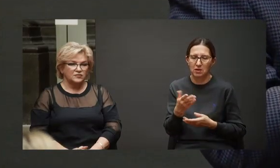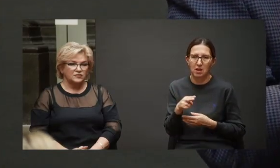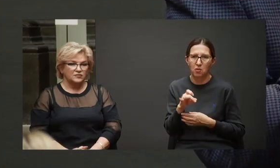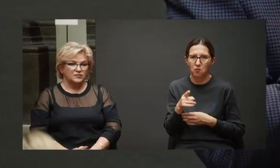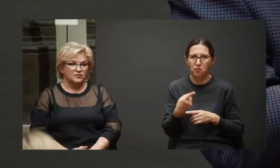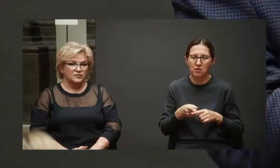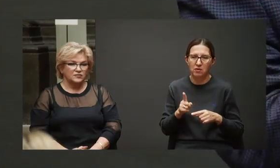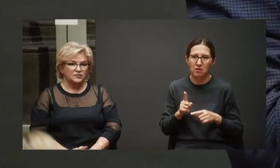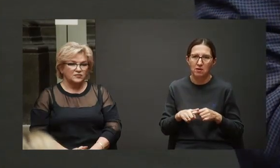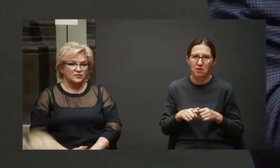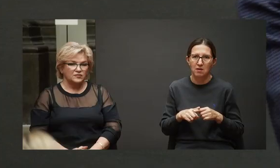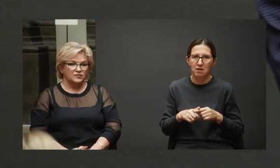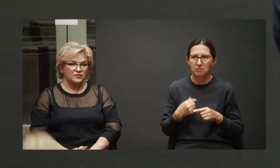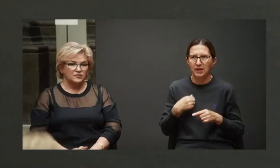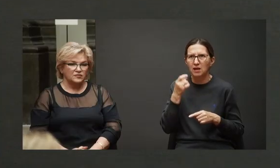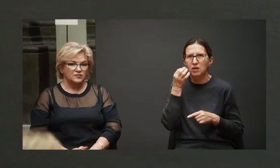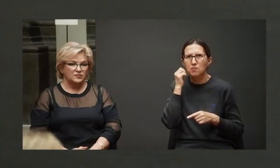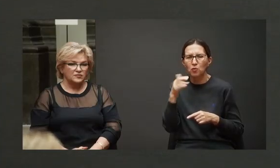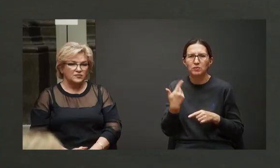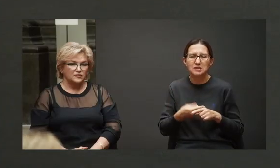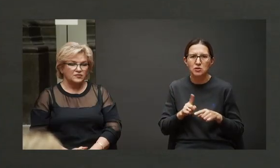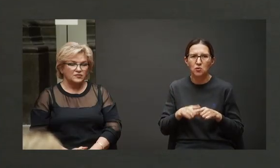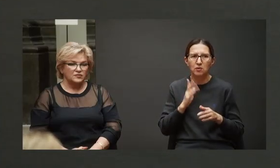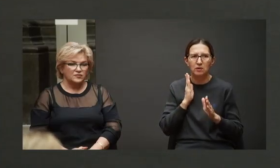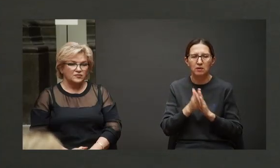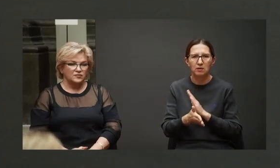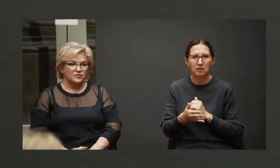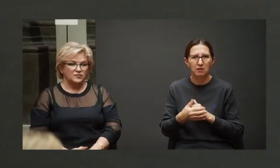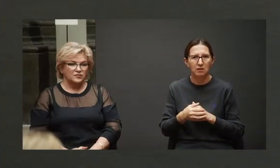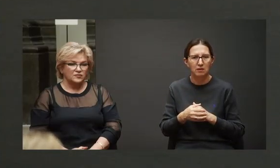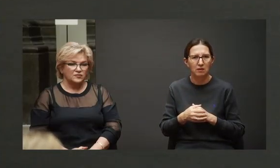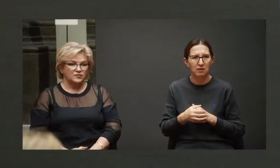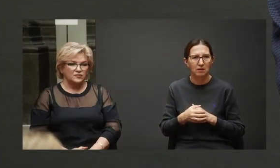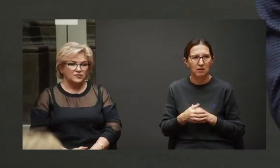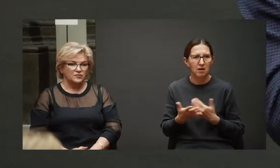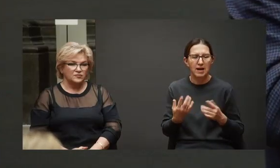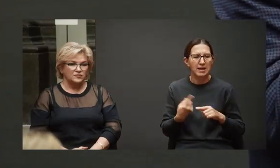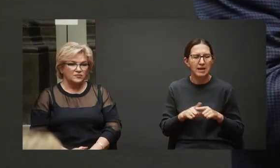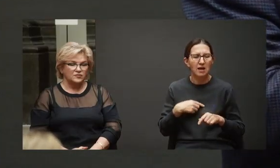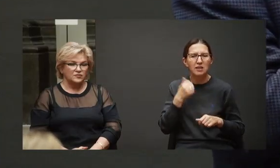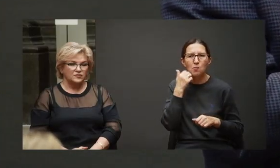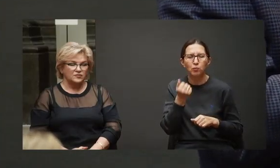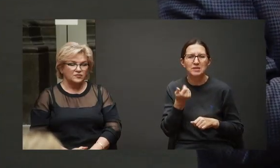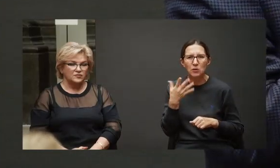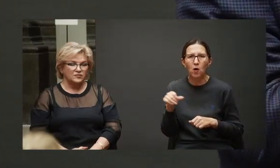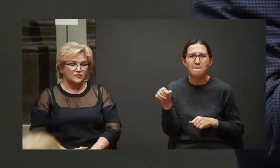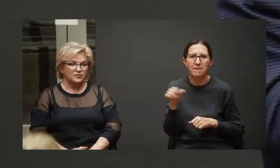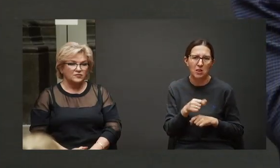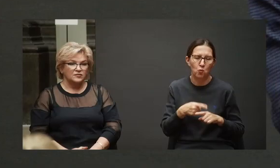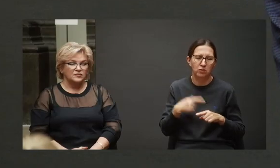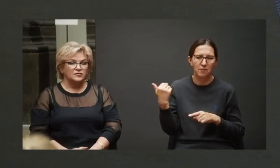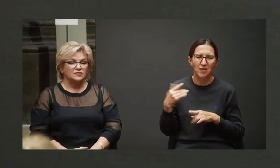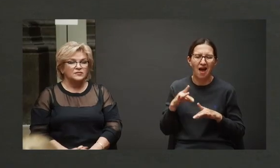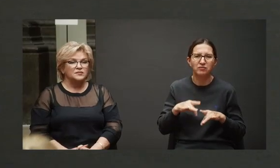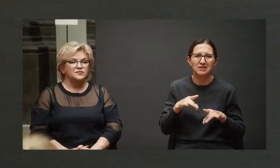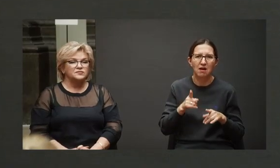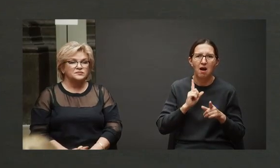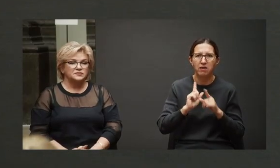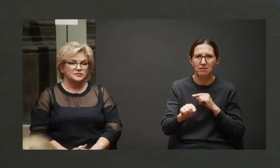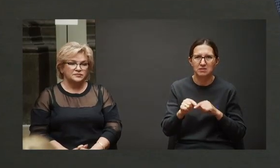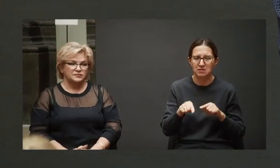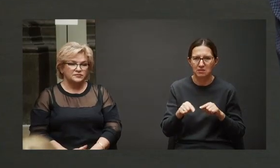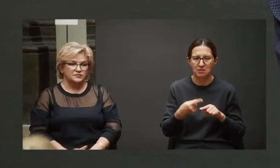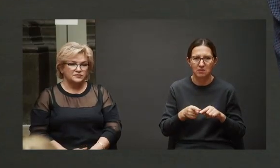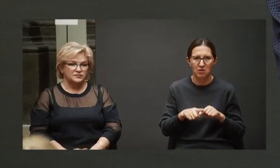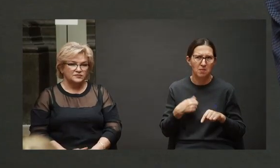обошедшего его. Марин, я не помню, за сколько минут вам как... Вам как... Нет, я не помню, за сколько минут австралийца пошел.